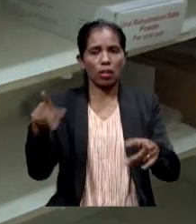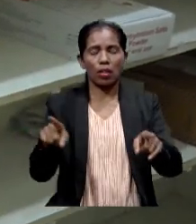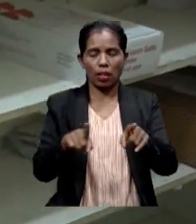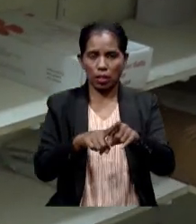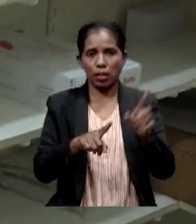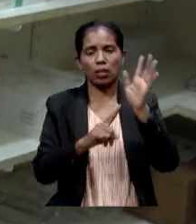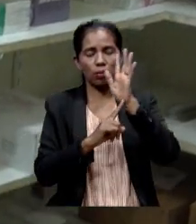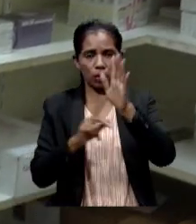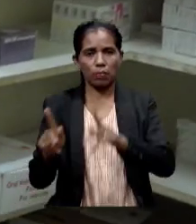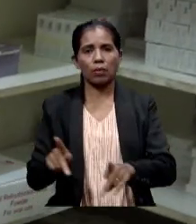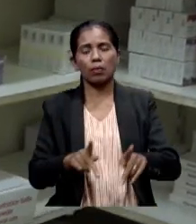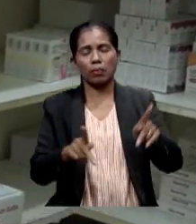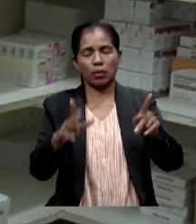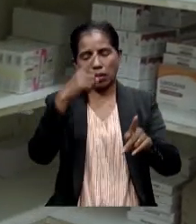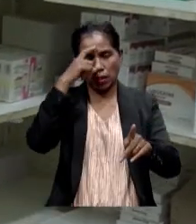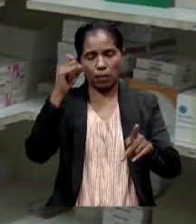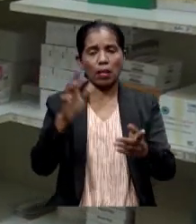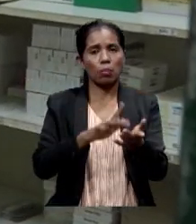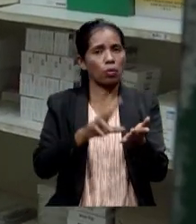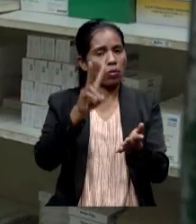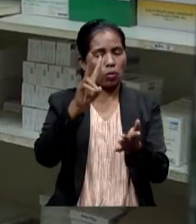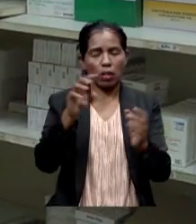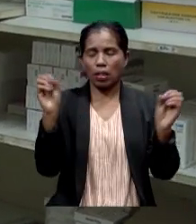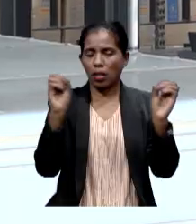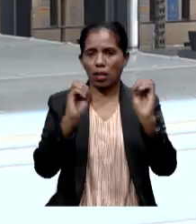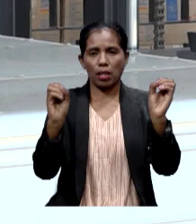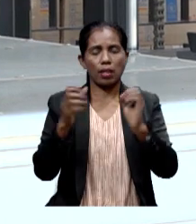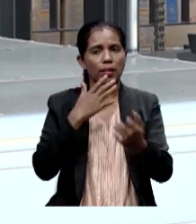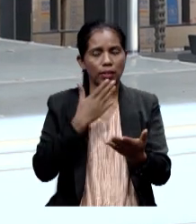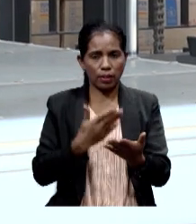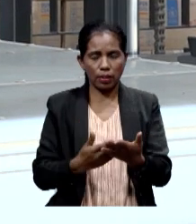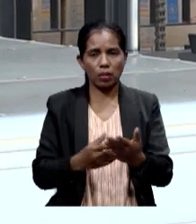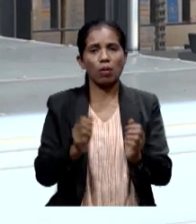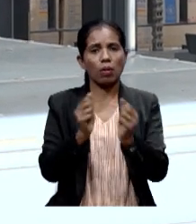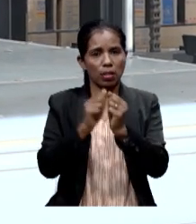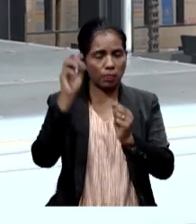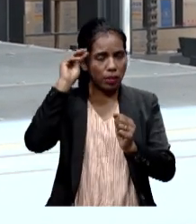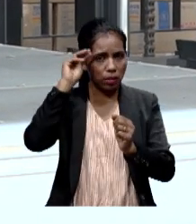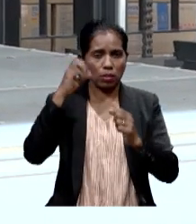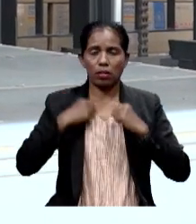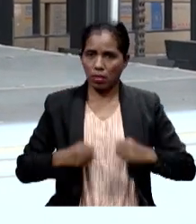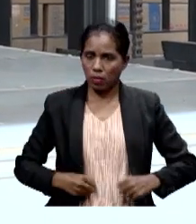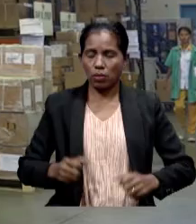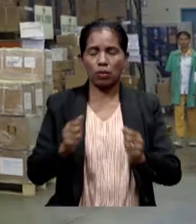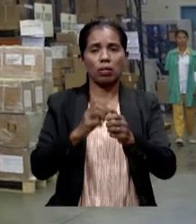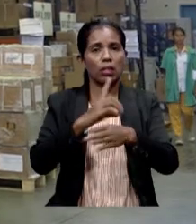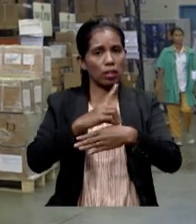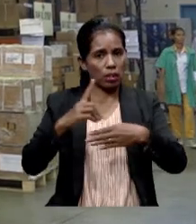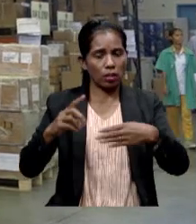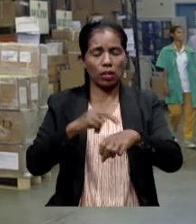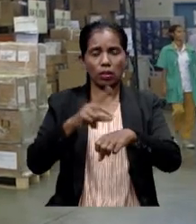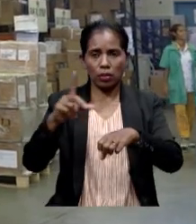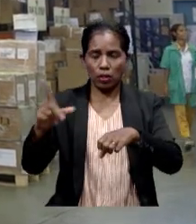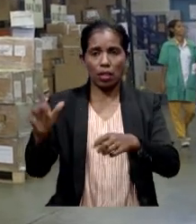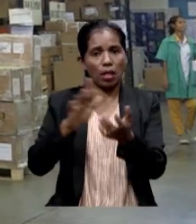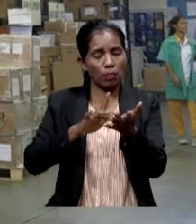he publiko tama considera ai moruk ruane laiha kualidade. Hoidane Ministeru Saudi lihusi Direksyon Nasional Farmasia Medikamentu